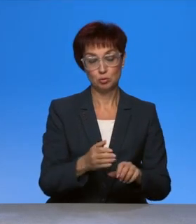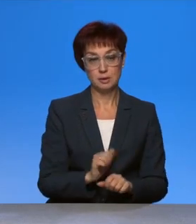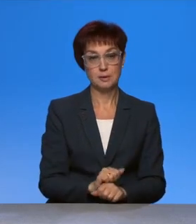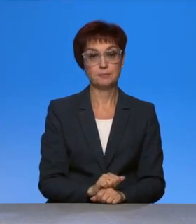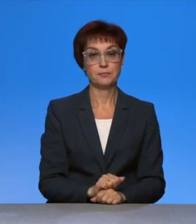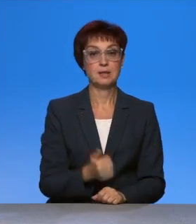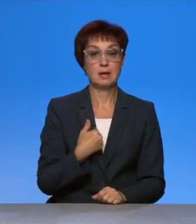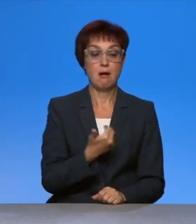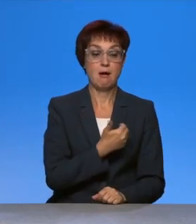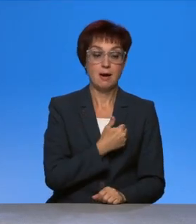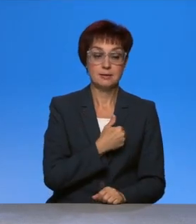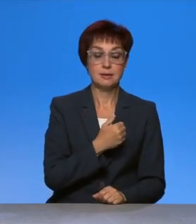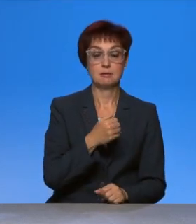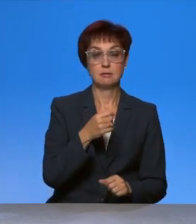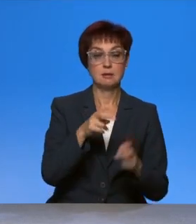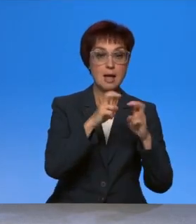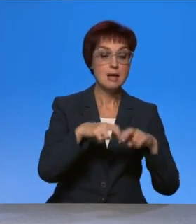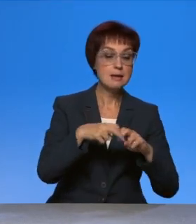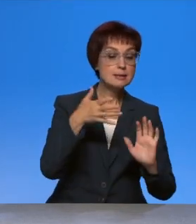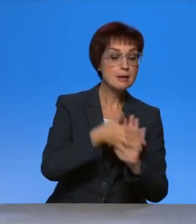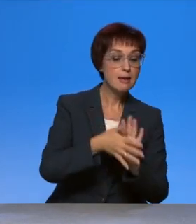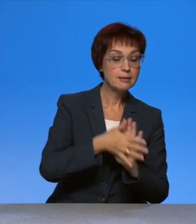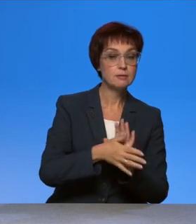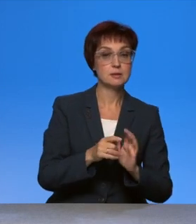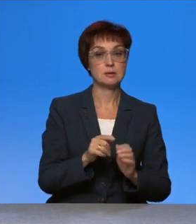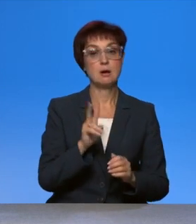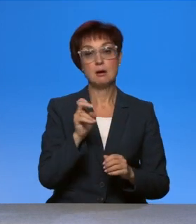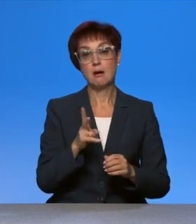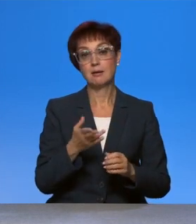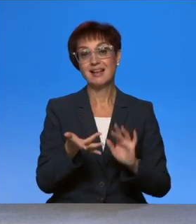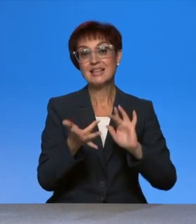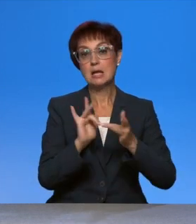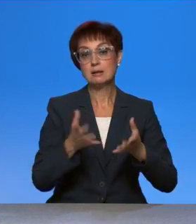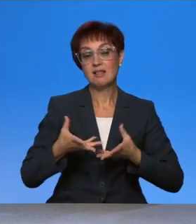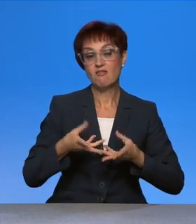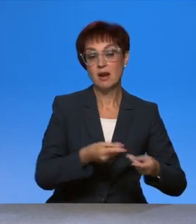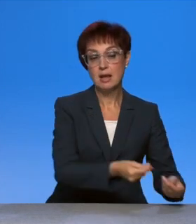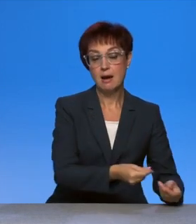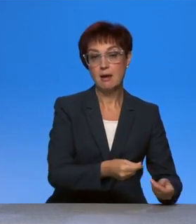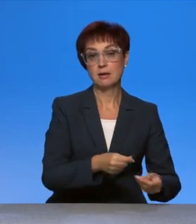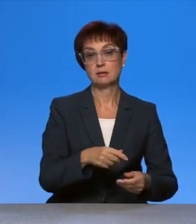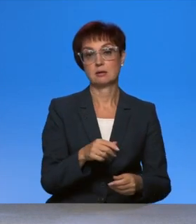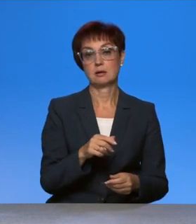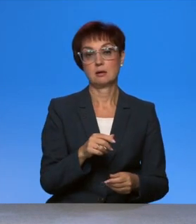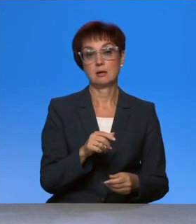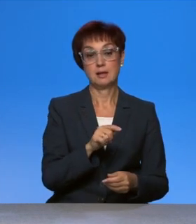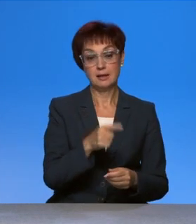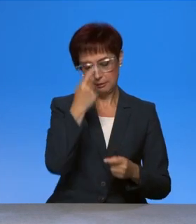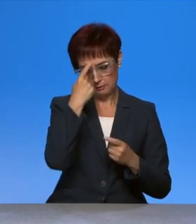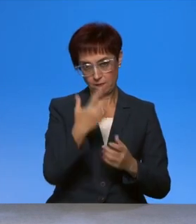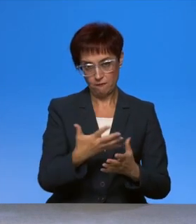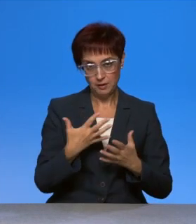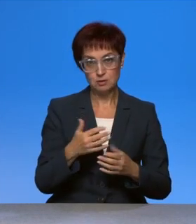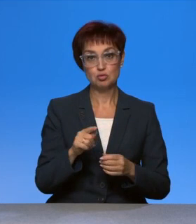насколько влияет на них интернет и гаджеты, и выяснилось о том, что интернет-то появился хороший, а вот гаджетов совсем нет, и никак мне с ними не